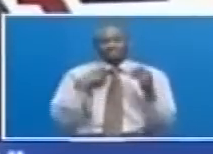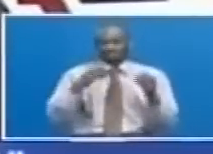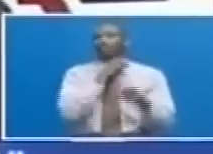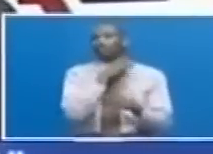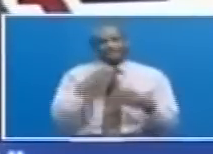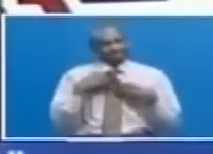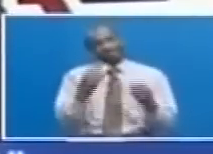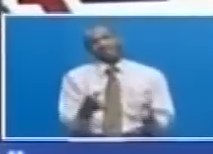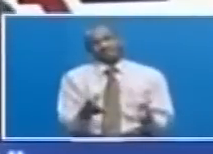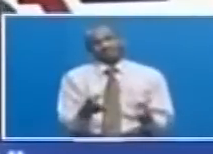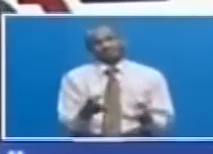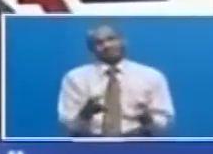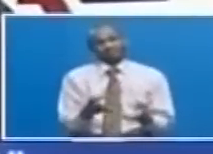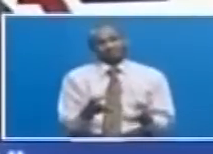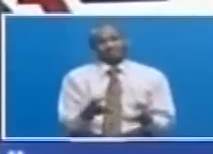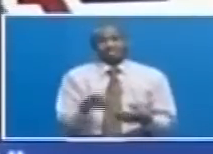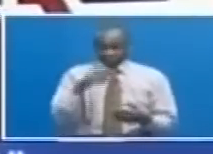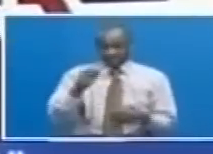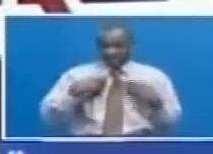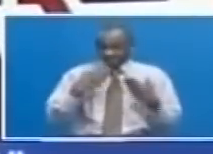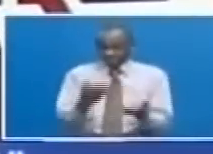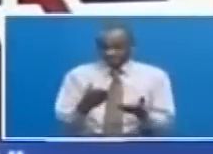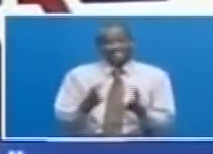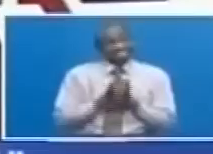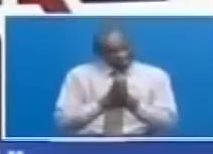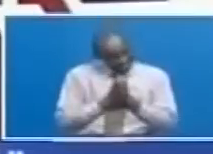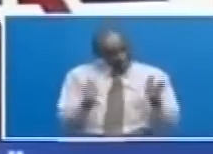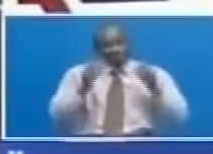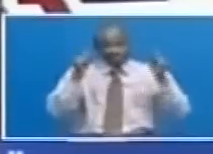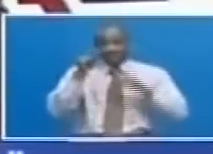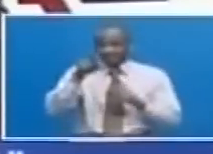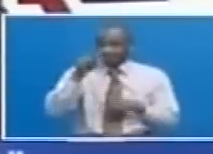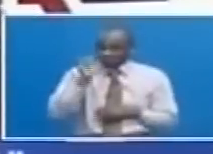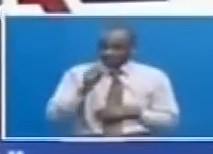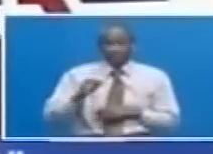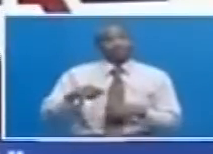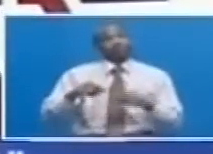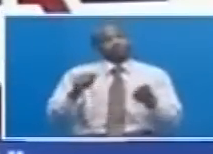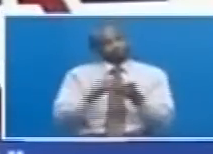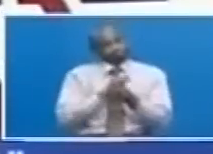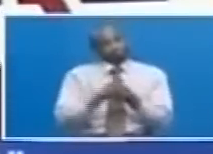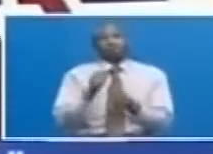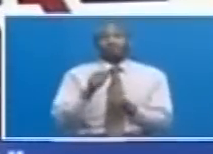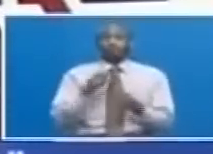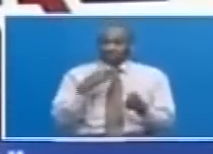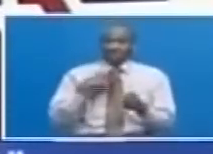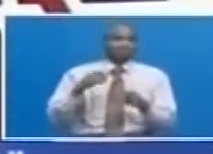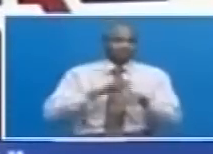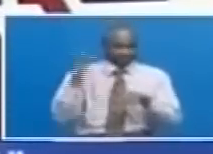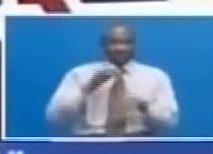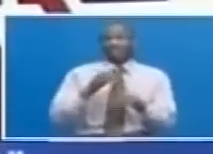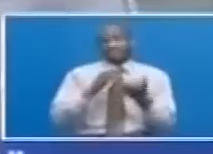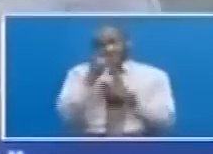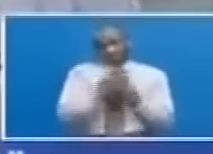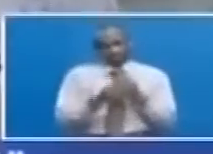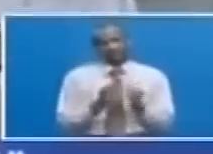them as envisaged in law, given the effects that a general strike will have on the country. Further, the issue is still pending